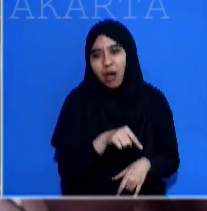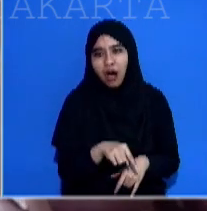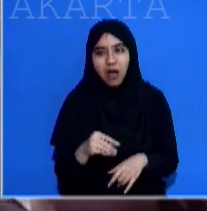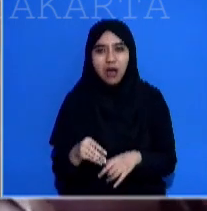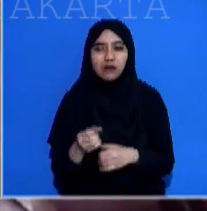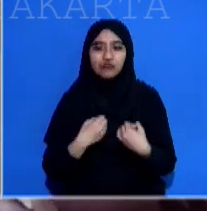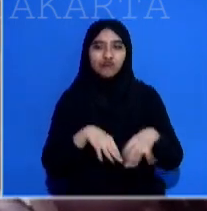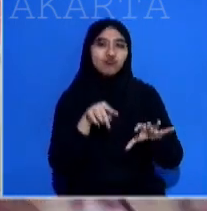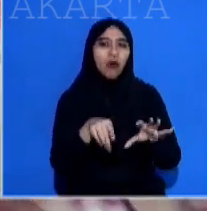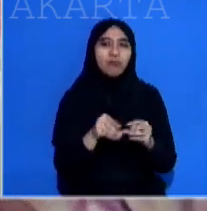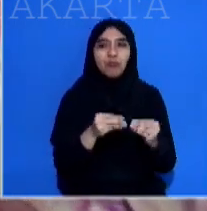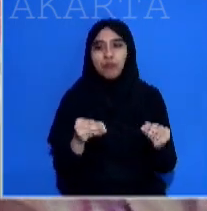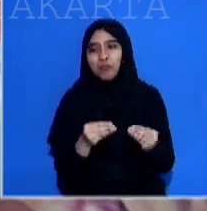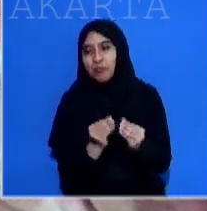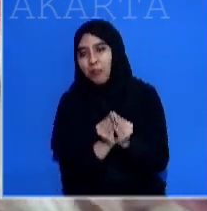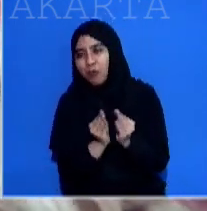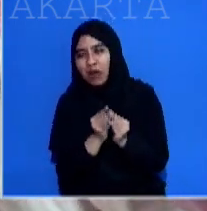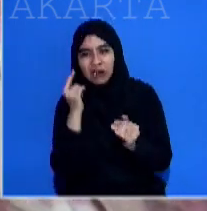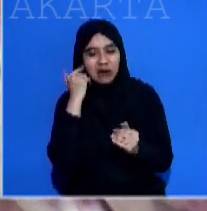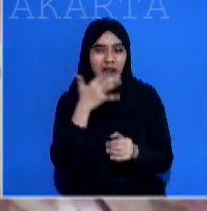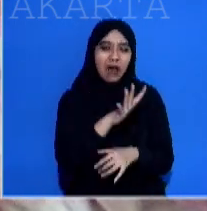menjual bawang kualitas sedang di kisaran harga